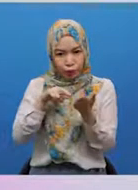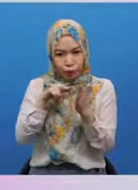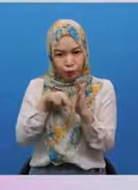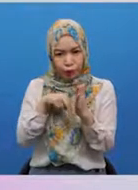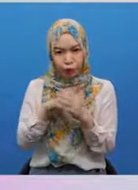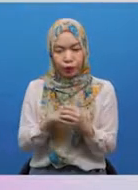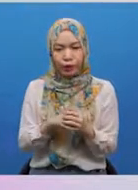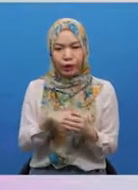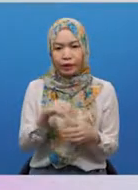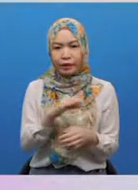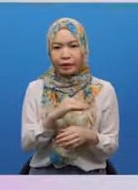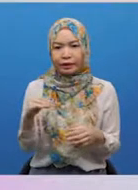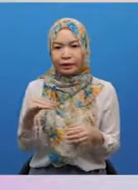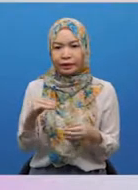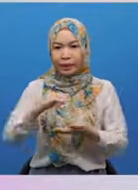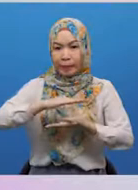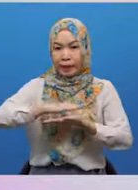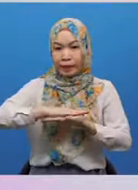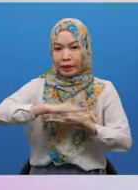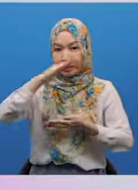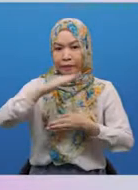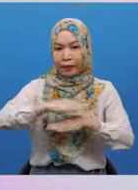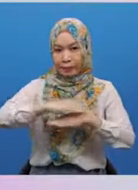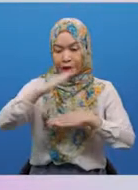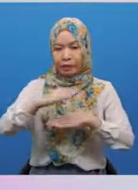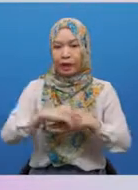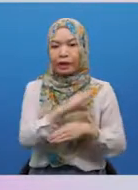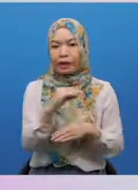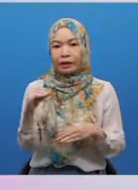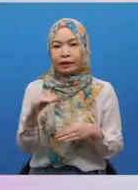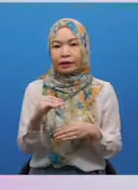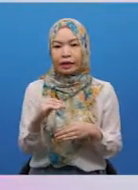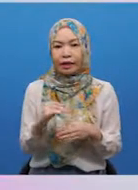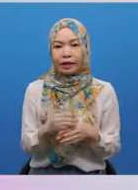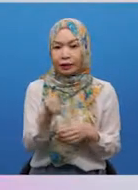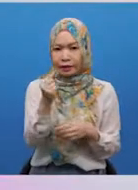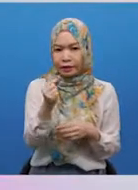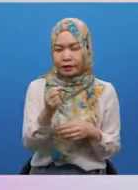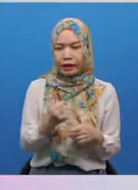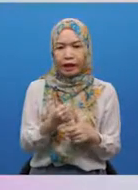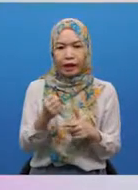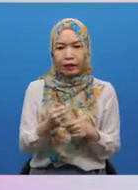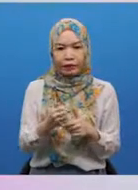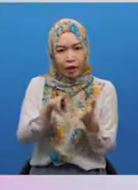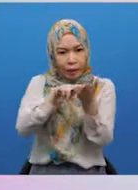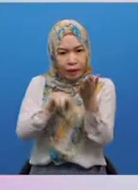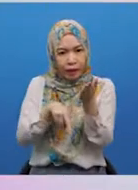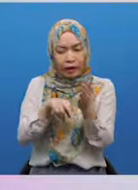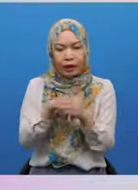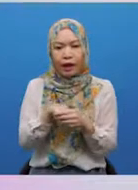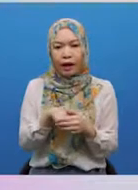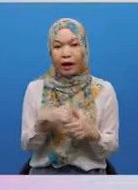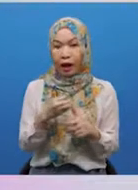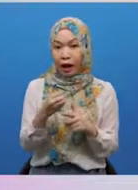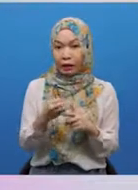bahasa bertimbal, bahasa bukan, bahasa kecil atau merendah, bahasa